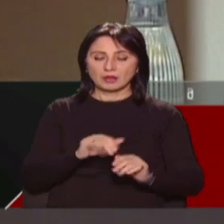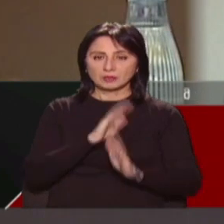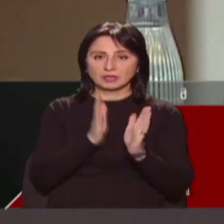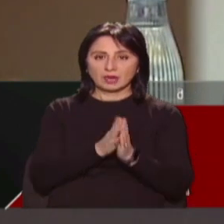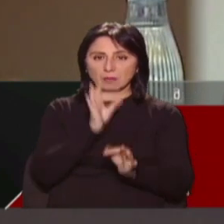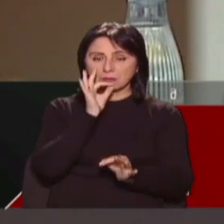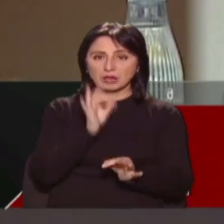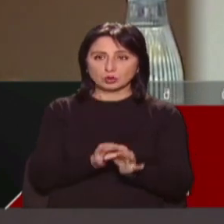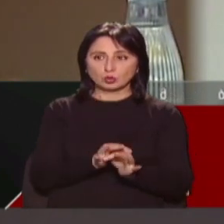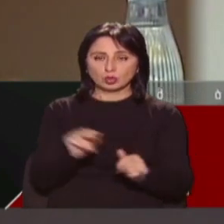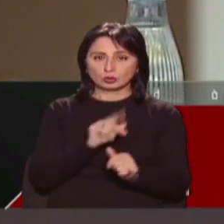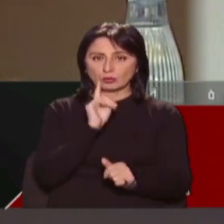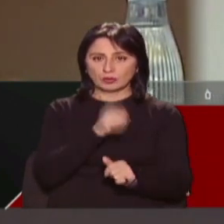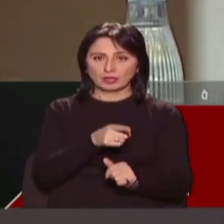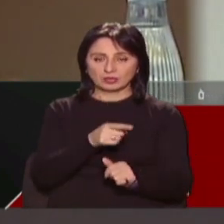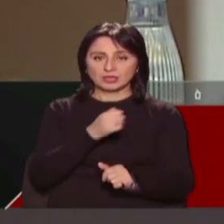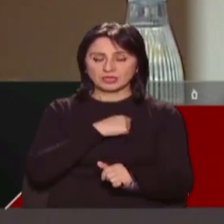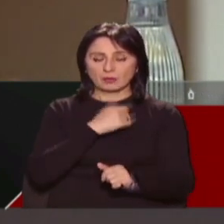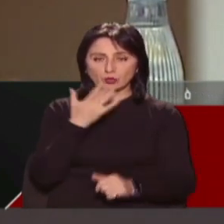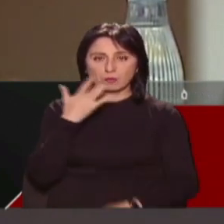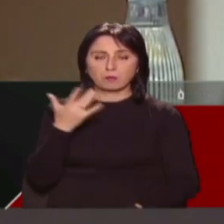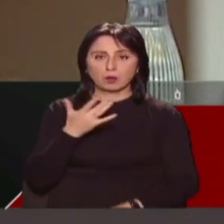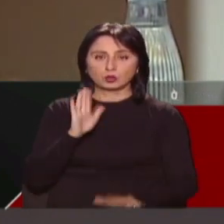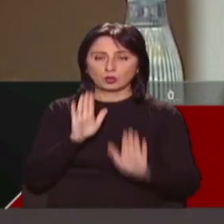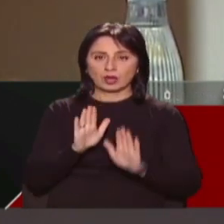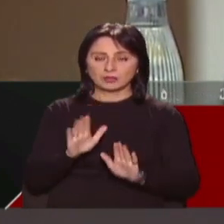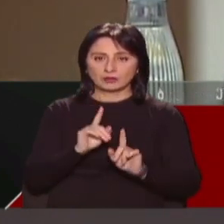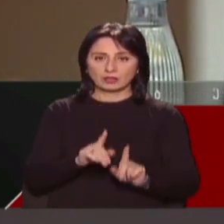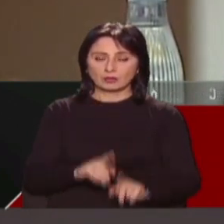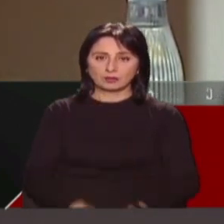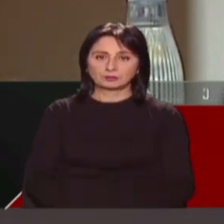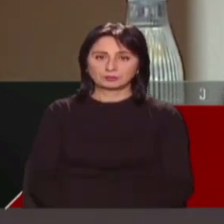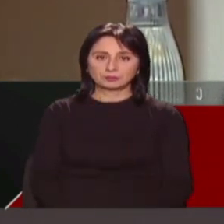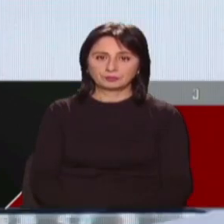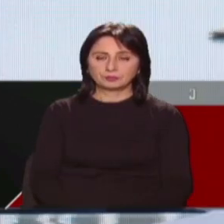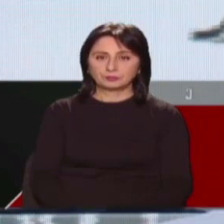mteli pasuhis mgebloba somkhetis samkhedro politikur khelmzvanelobas ekisreba.